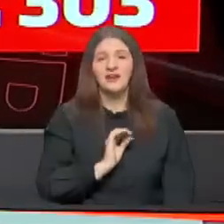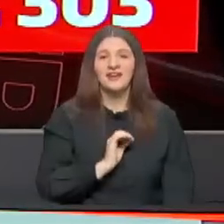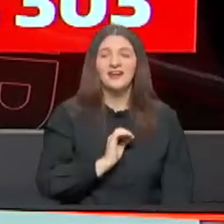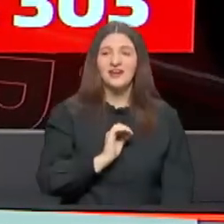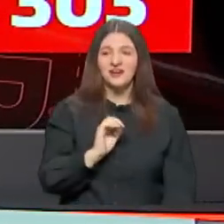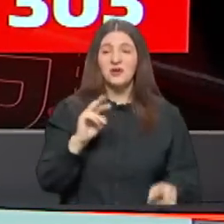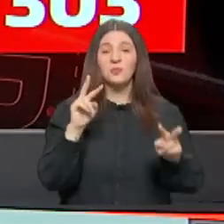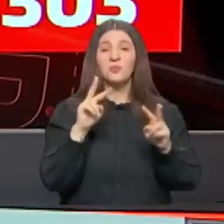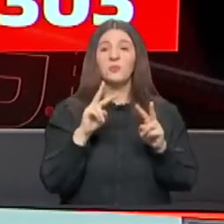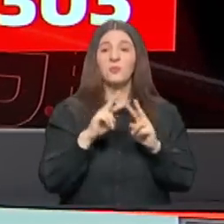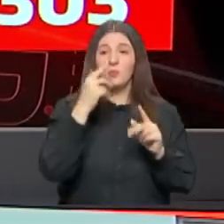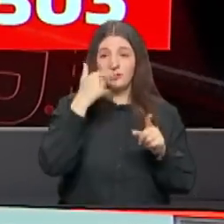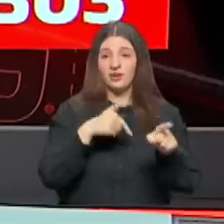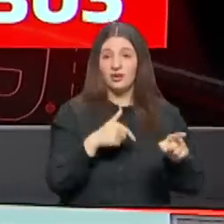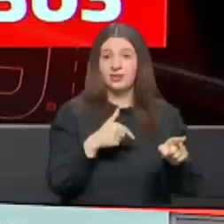Motorun